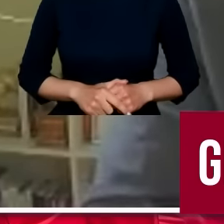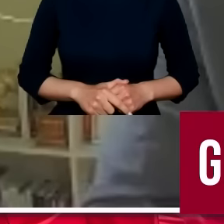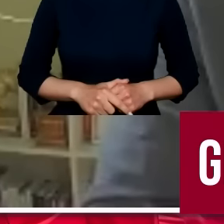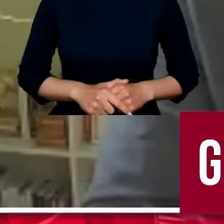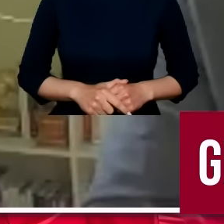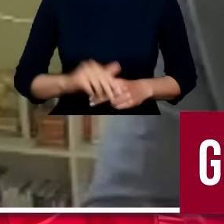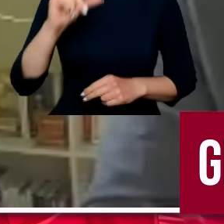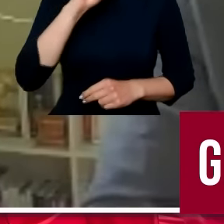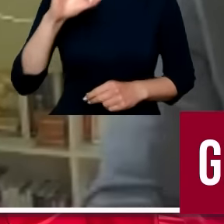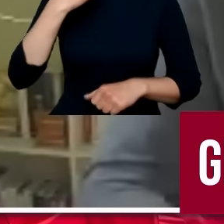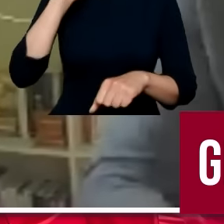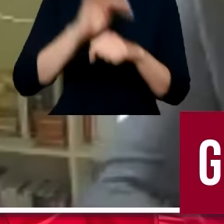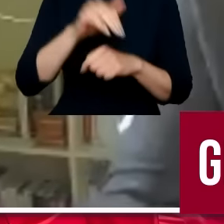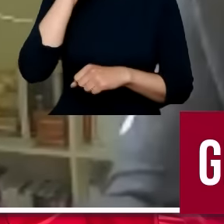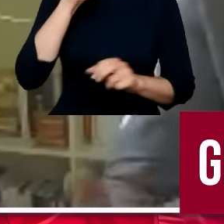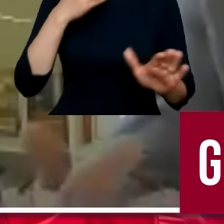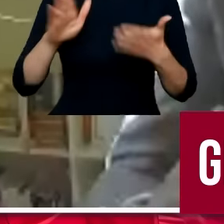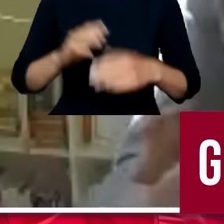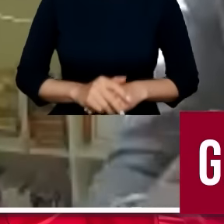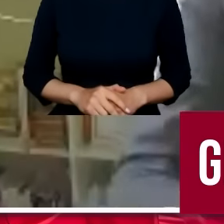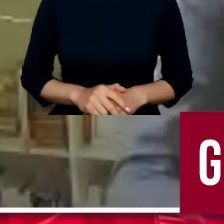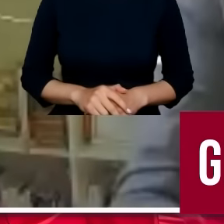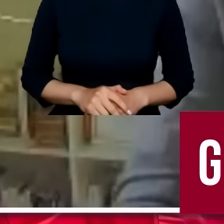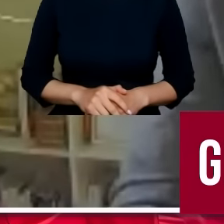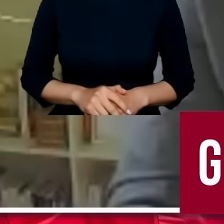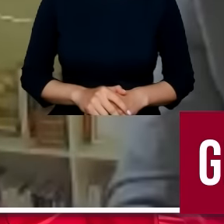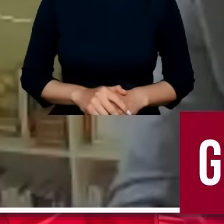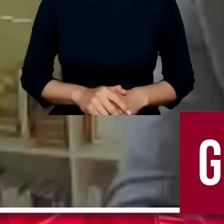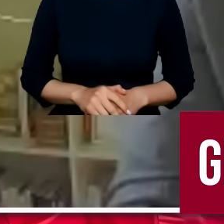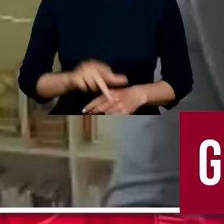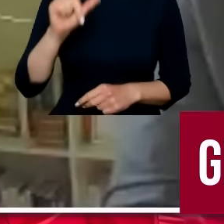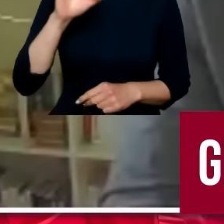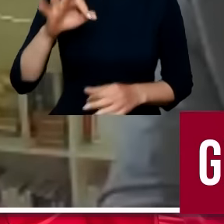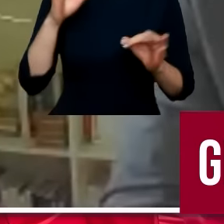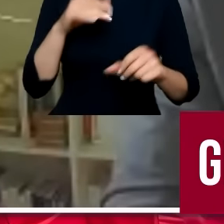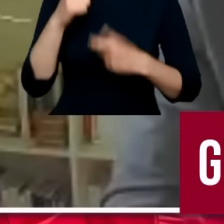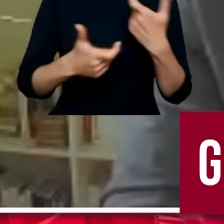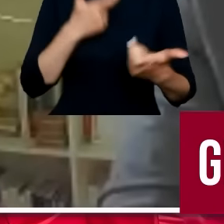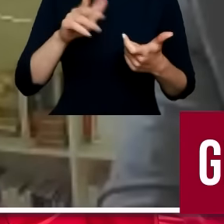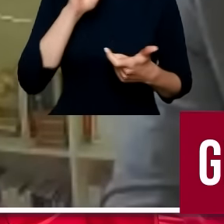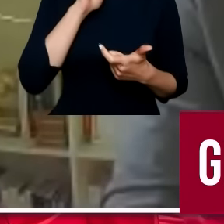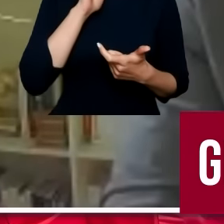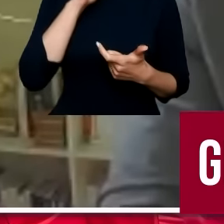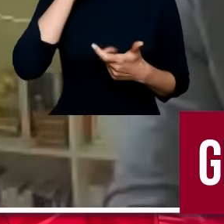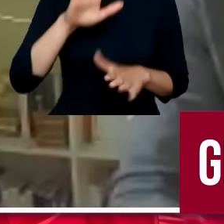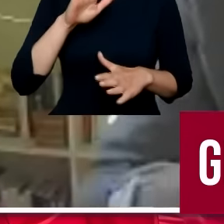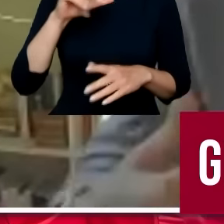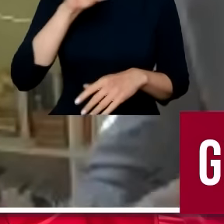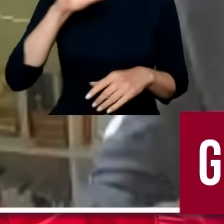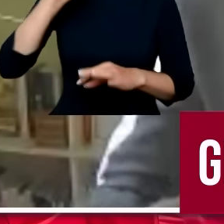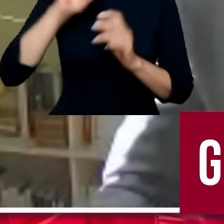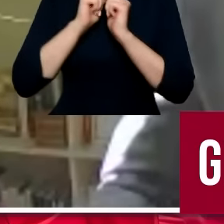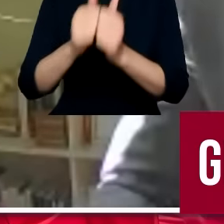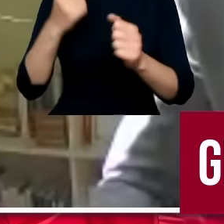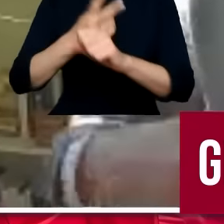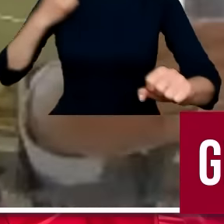zgody na na zielony ład bo to jest trochę takie to co robi Platforma Obywatelska trochę przecenianie jednak roli Prawa i Sprawiedliwości bo